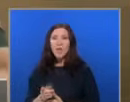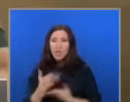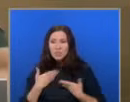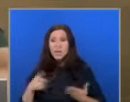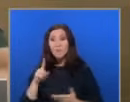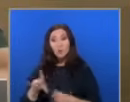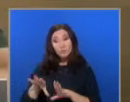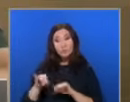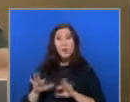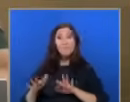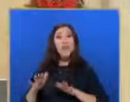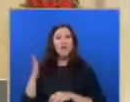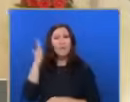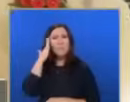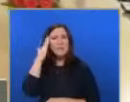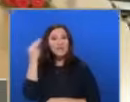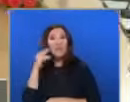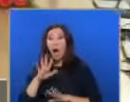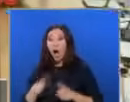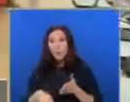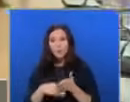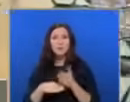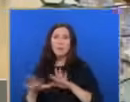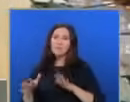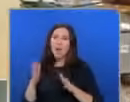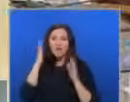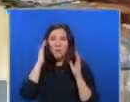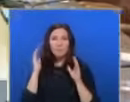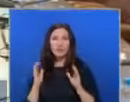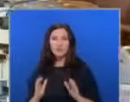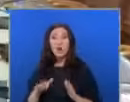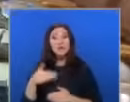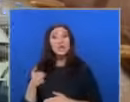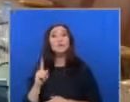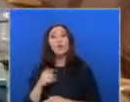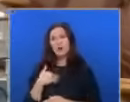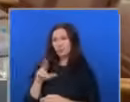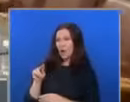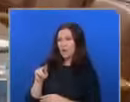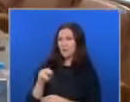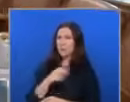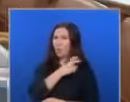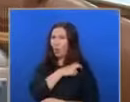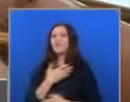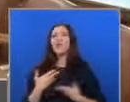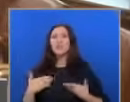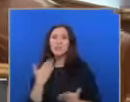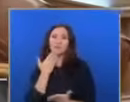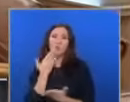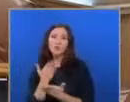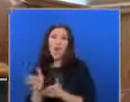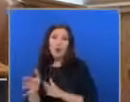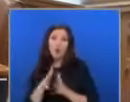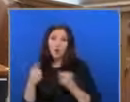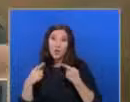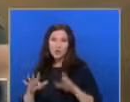ние може да поемем някакво министерство, ако подкрепим някакво правителство. След което аз му казах, полковник, ние сме обещали на